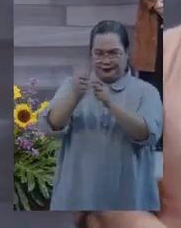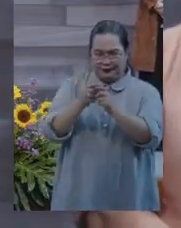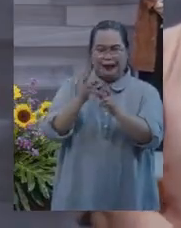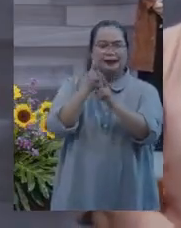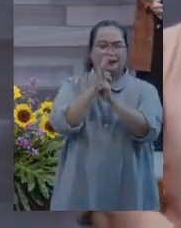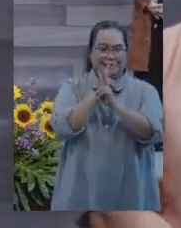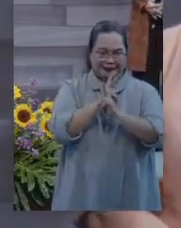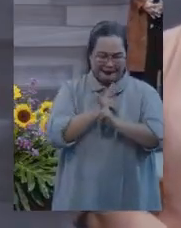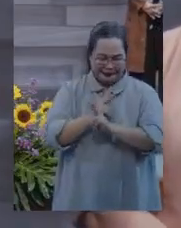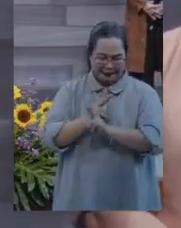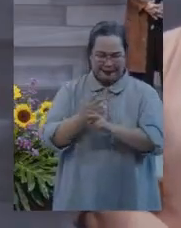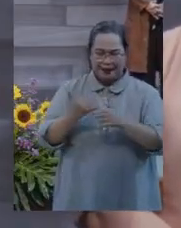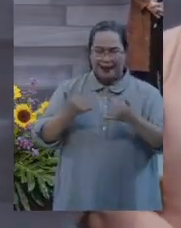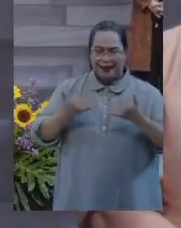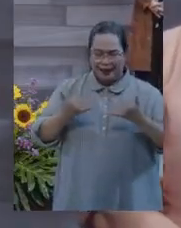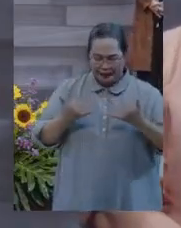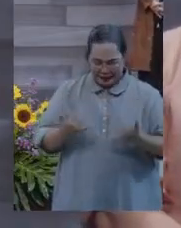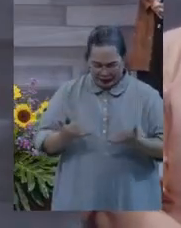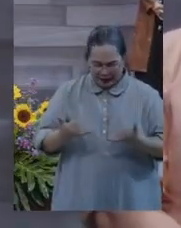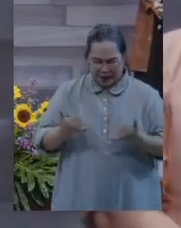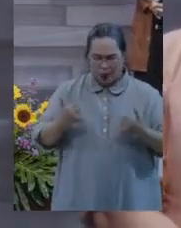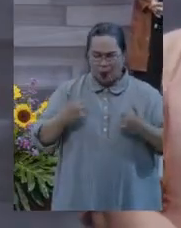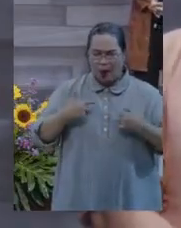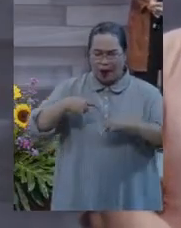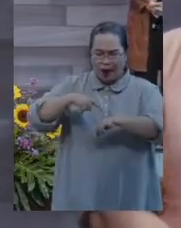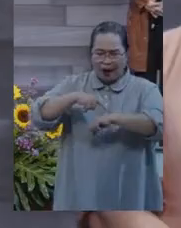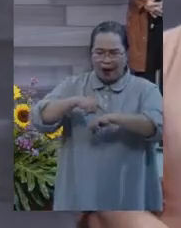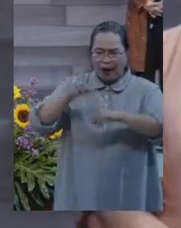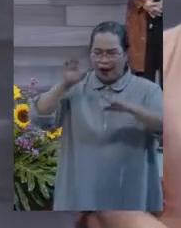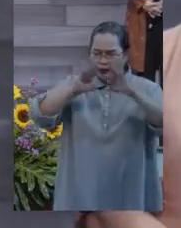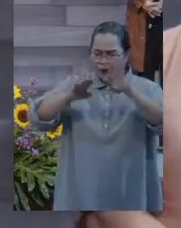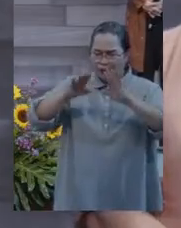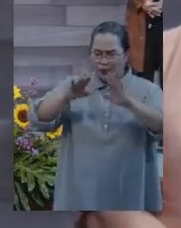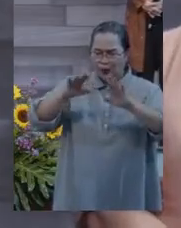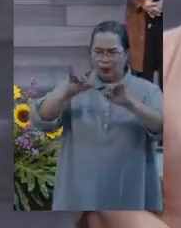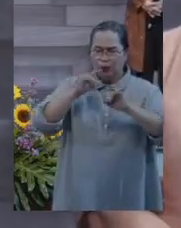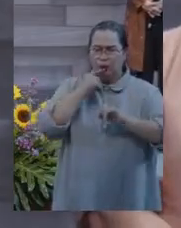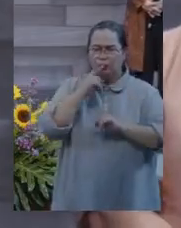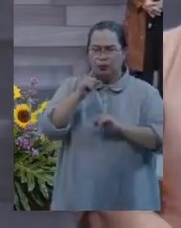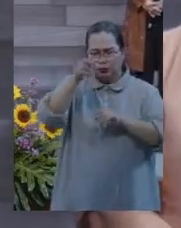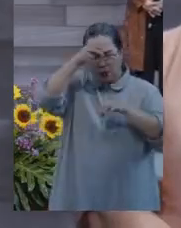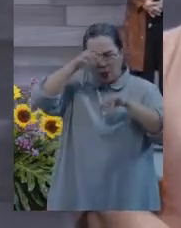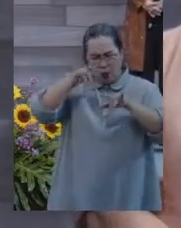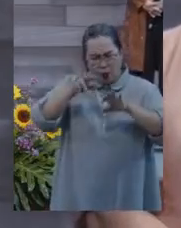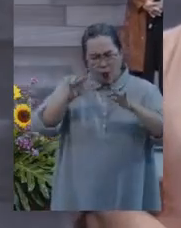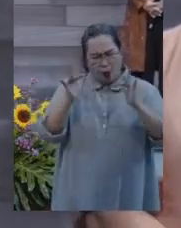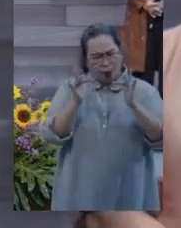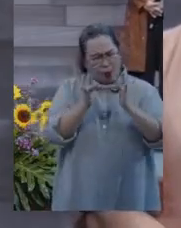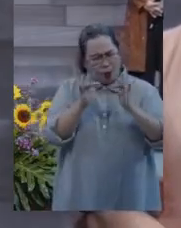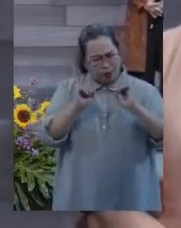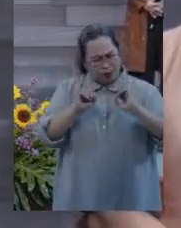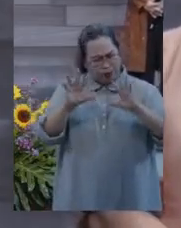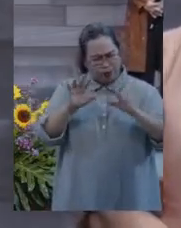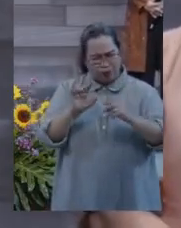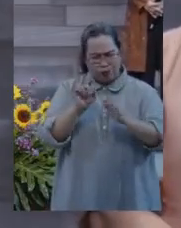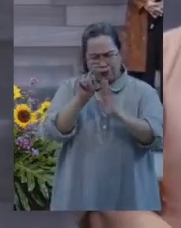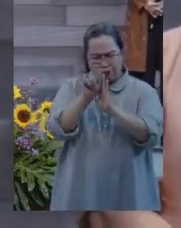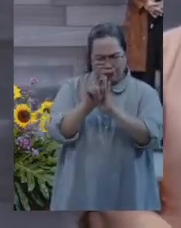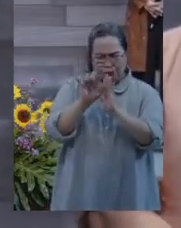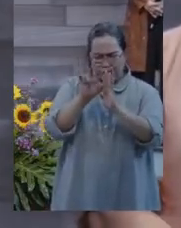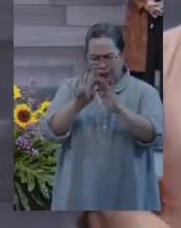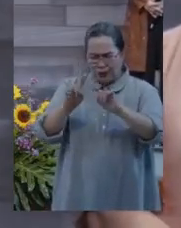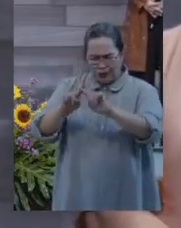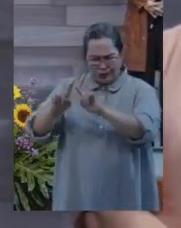Lalo na sa panahon ngayon na napakabilis ng social media at napakalaganap ng mga